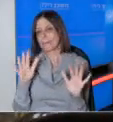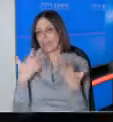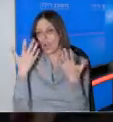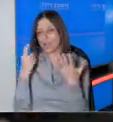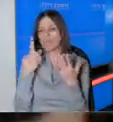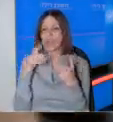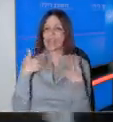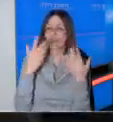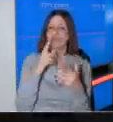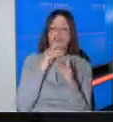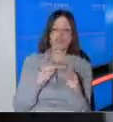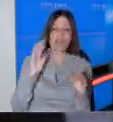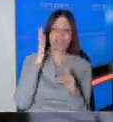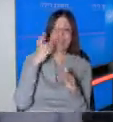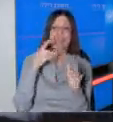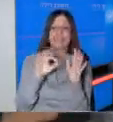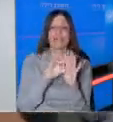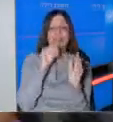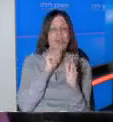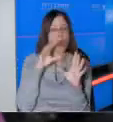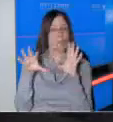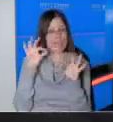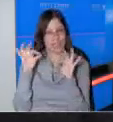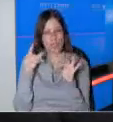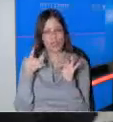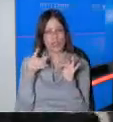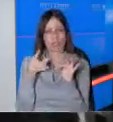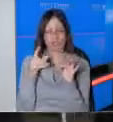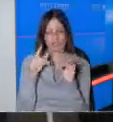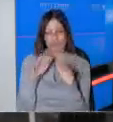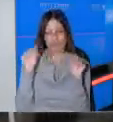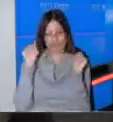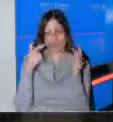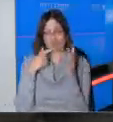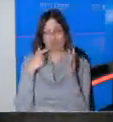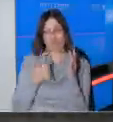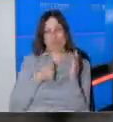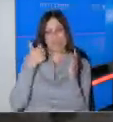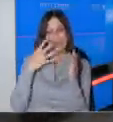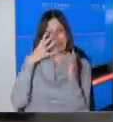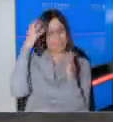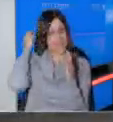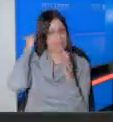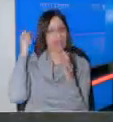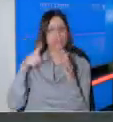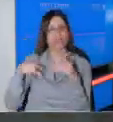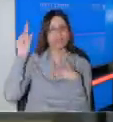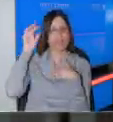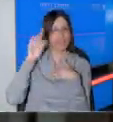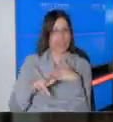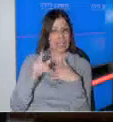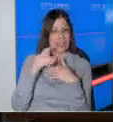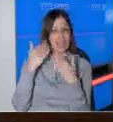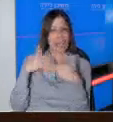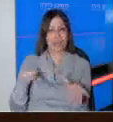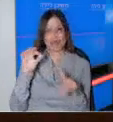שקט בעתיד, שזה התו הירוק בקניונים שקופל, שהשרה מרב מיכאלי שמצביעה נגד הגבלה על הגבולות, כי היא אומרת שאין